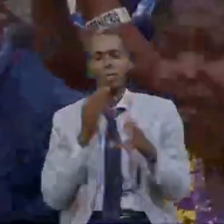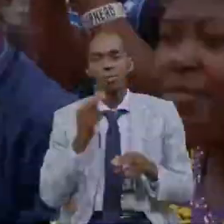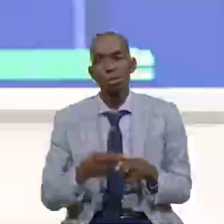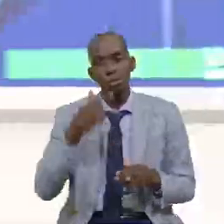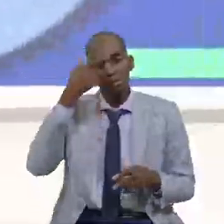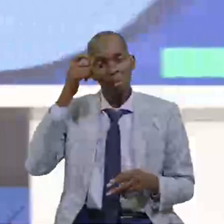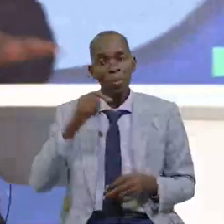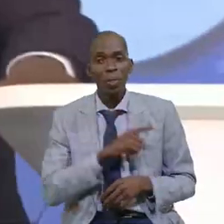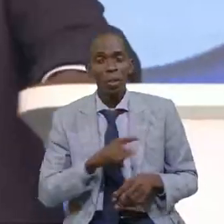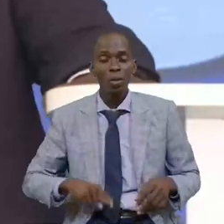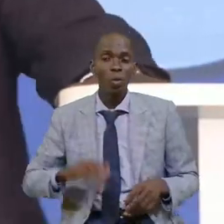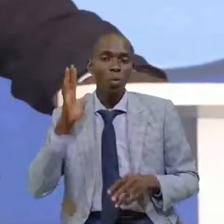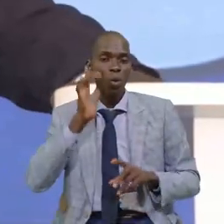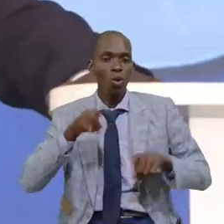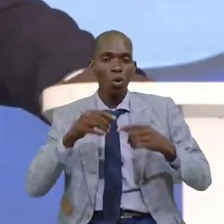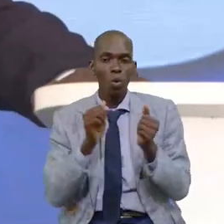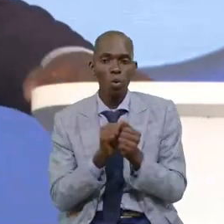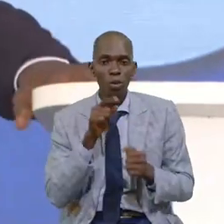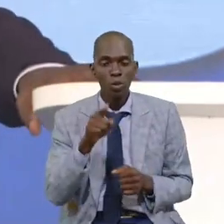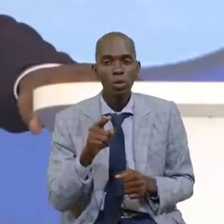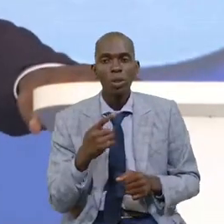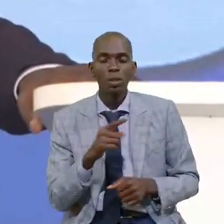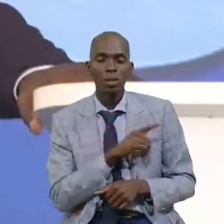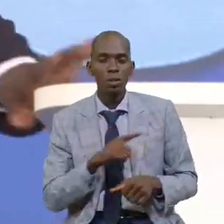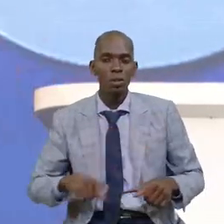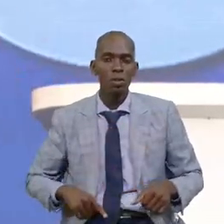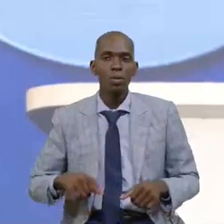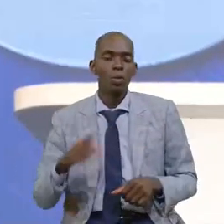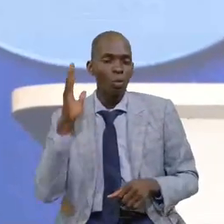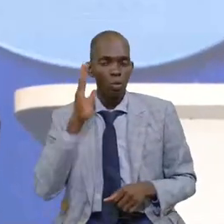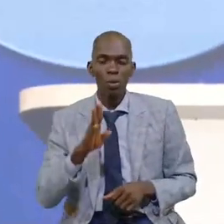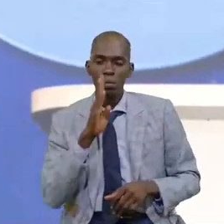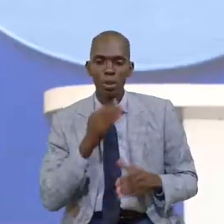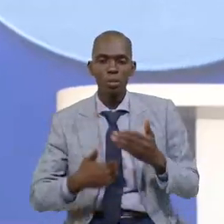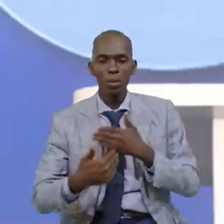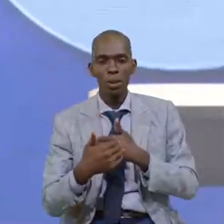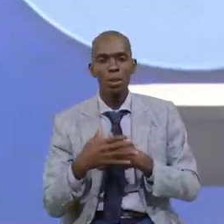Parce que l'Éternel ira devant vous. Le Dieu d'Israël fermera votre marche.